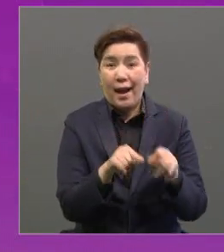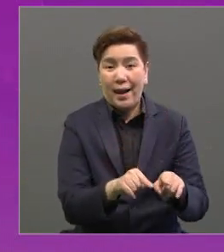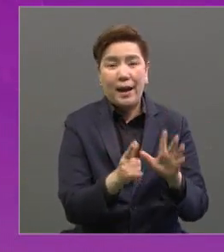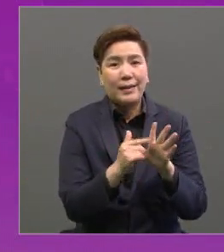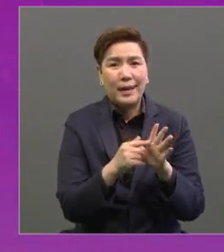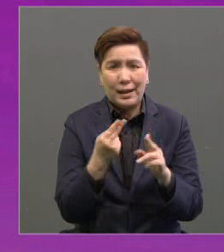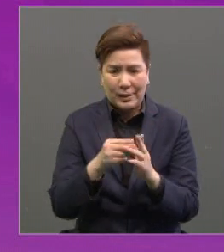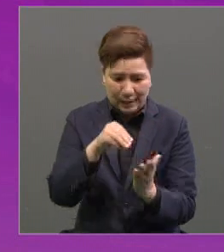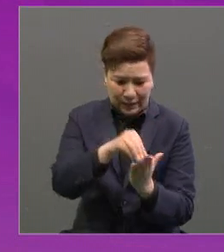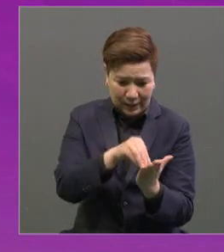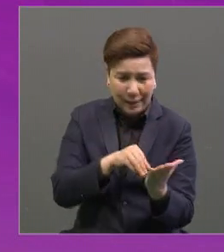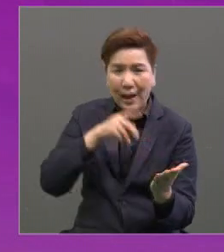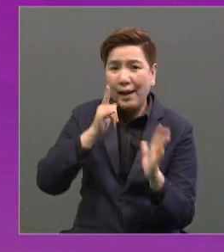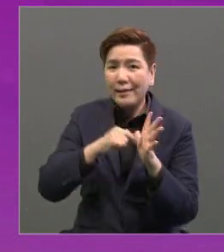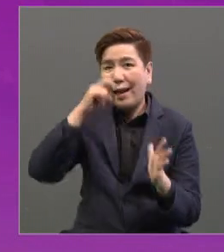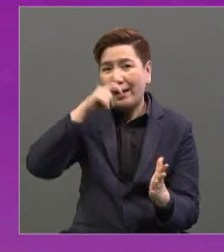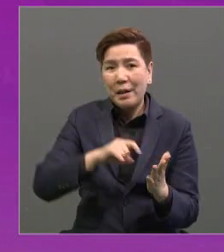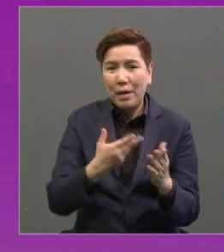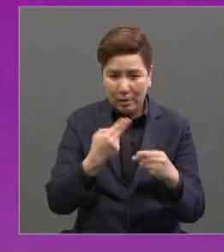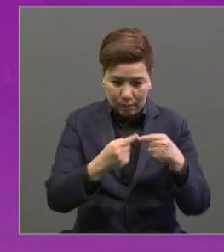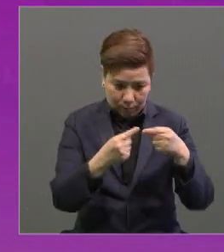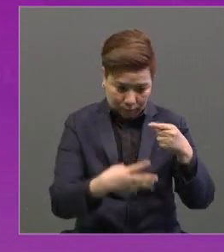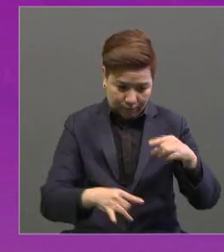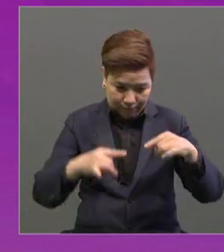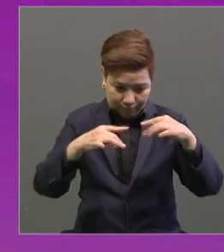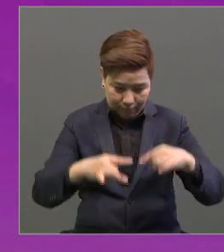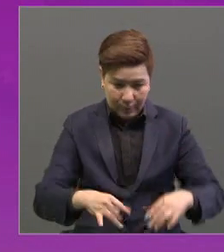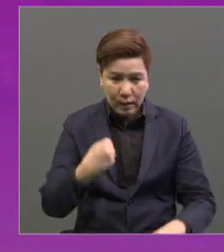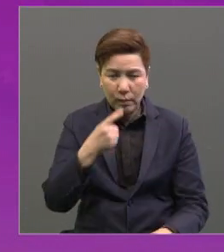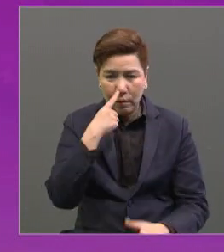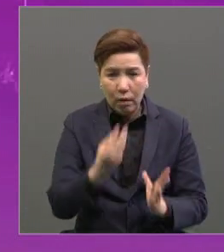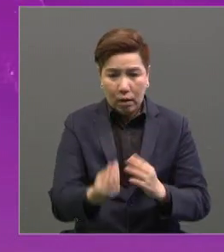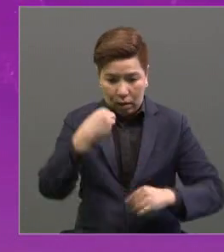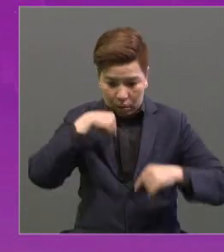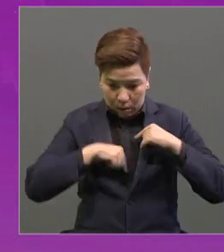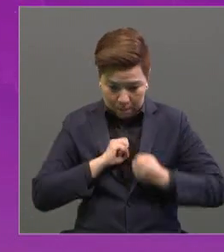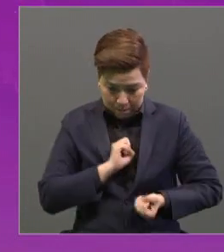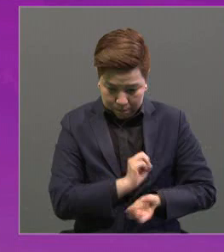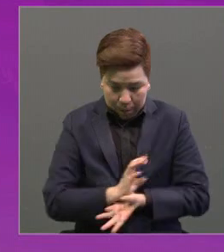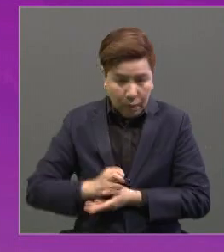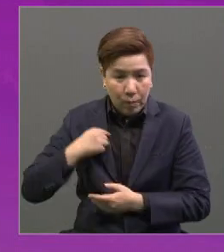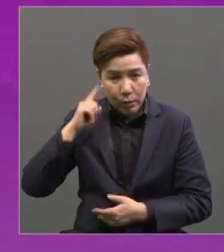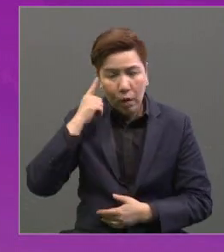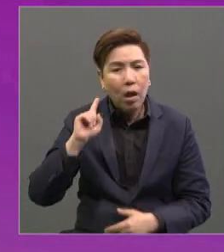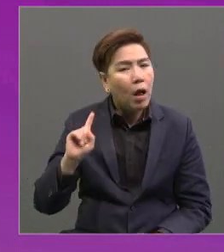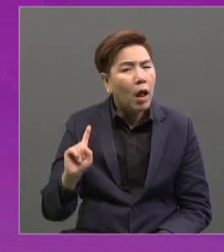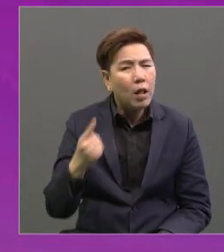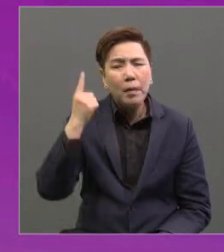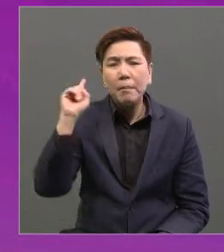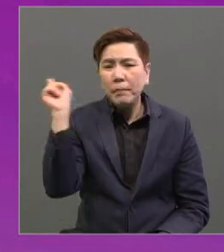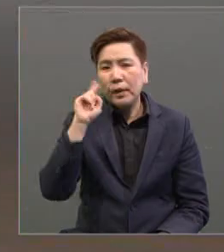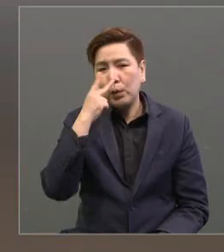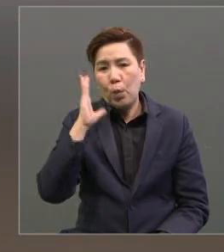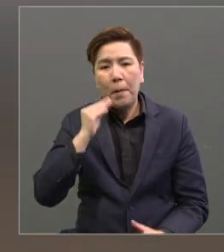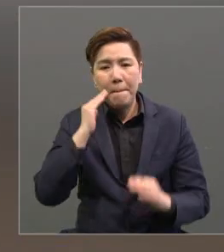เป็นยาที่ไม่ได้ขึ้นทะเบียนของยาไทยอีก 10กว่ารายการไม่รู้อะไรเข้าไปในร่างกายคนไข้บ้างไปดูต้นเรื่องกัน